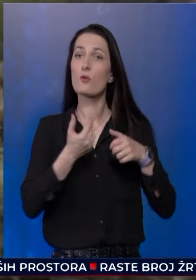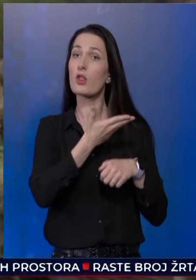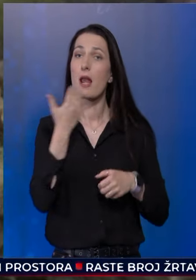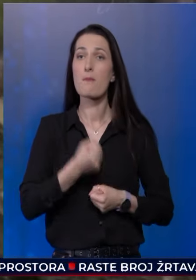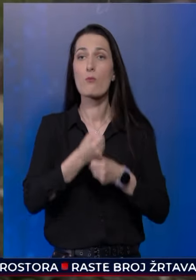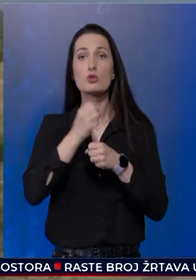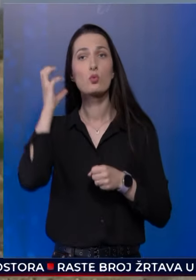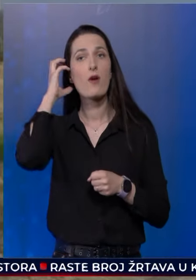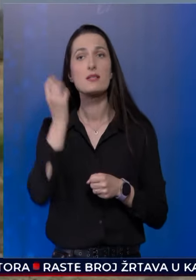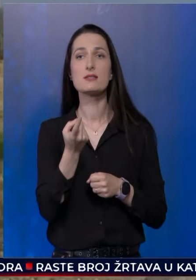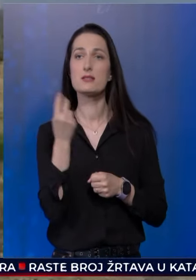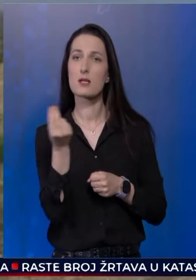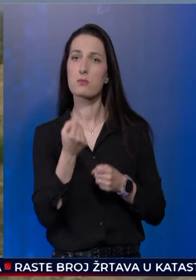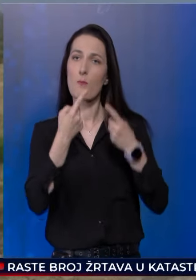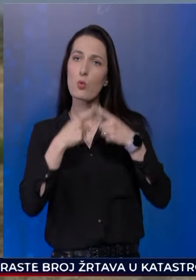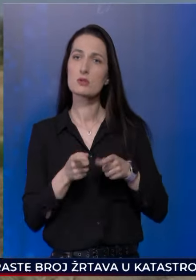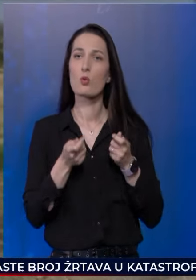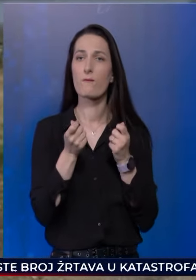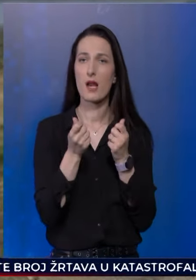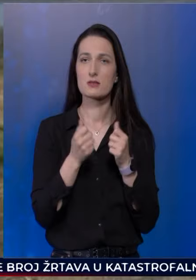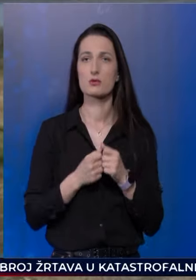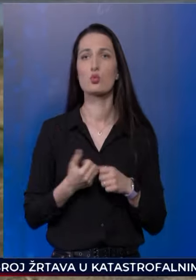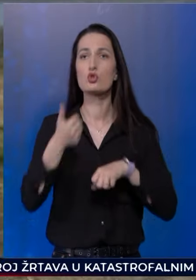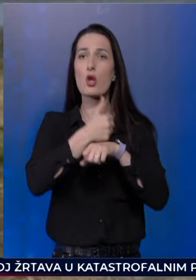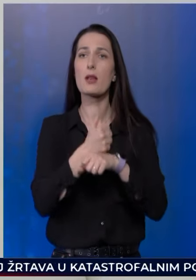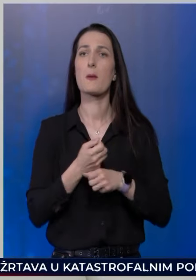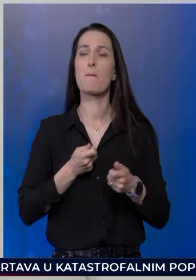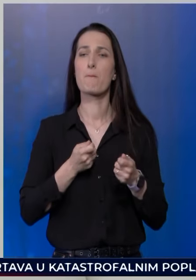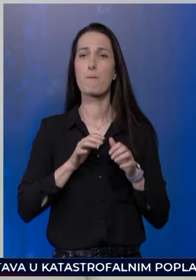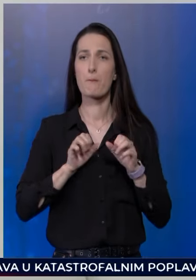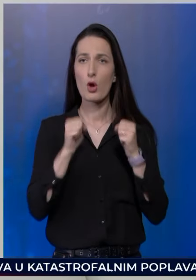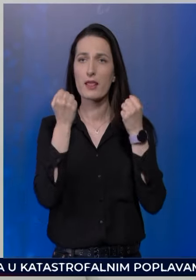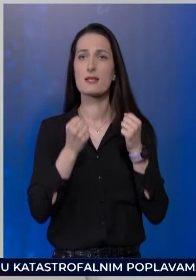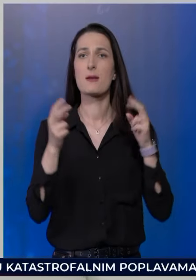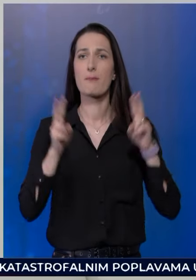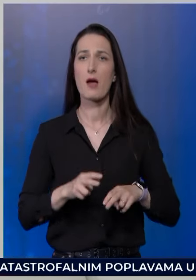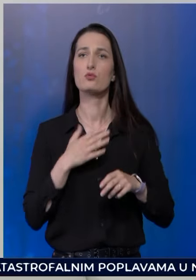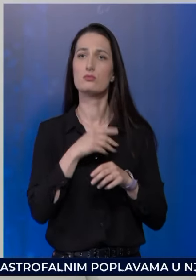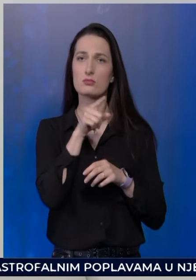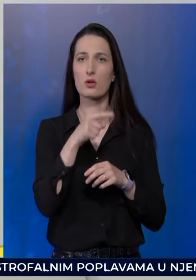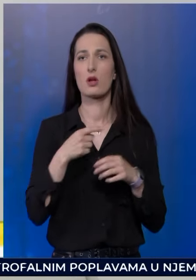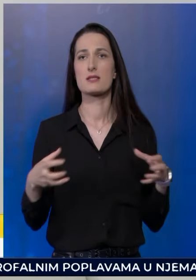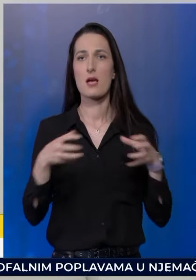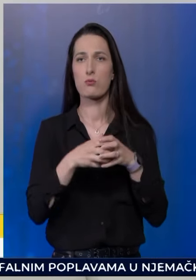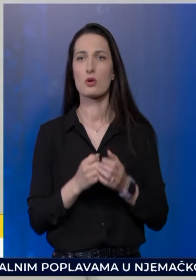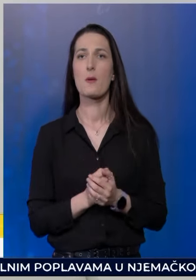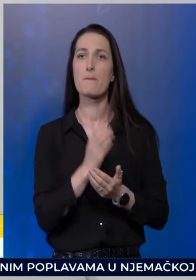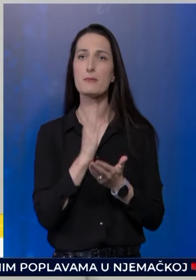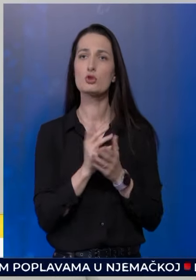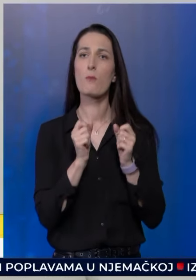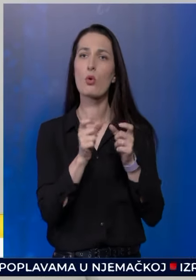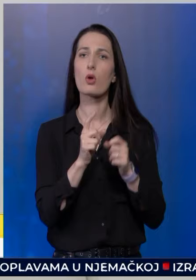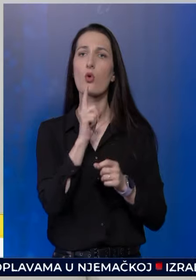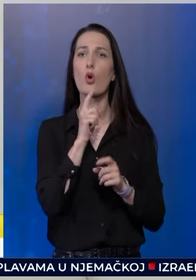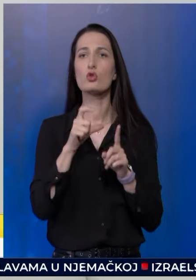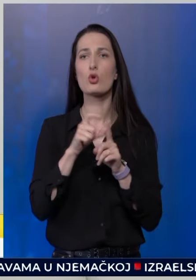posebno finansijsku. Čelnik Pokreta za pravdu i red ističe da nisu dobili poziv na subotnji Svesrpski sabor. Pa bit će poruke koje će ići